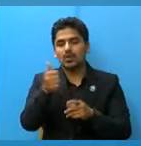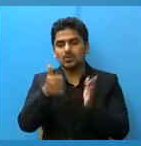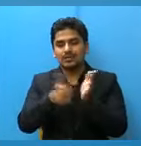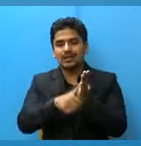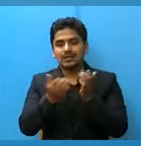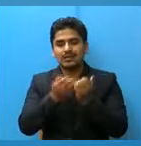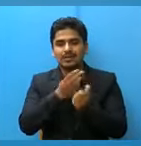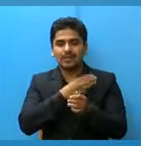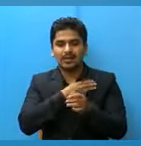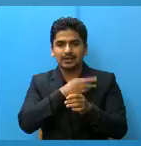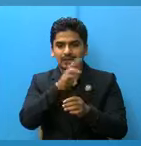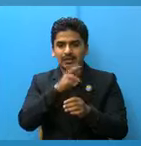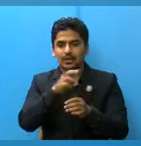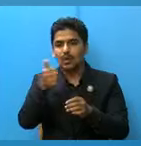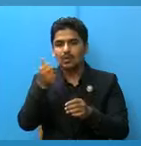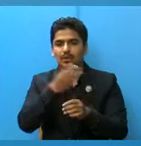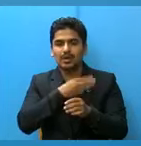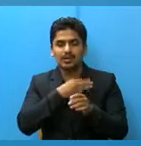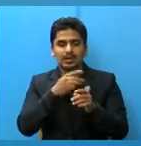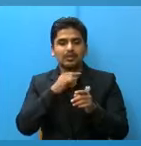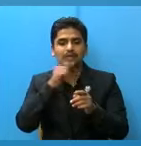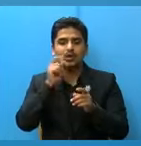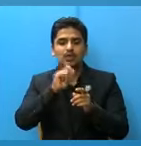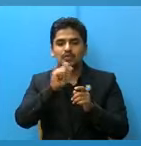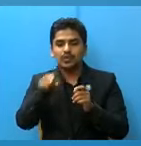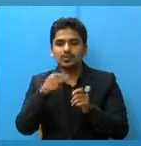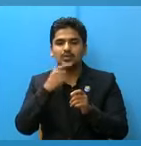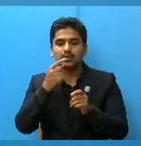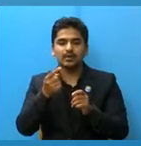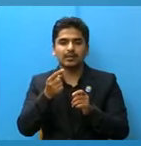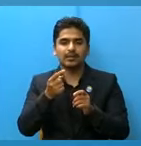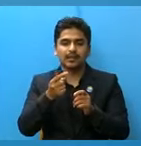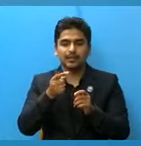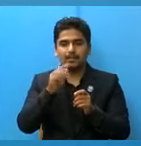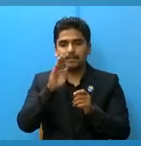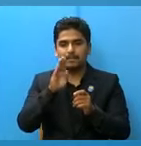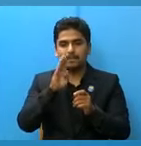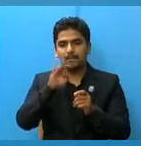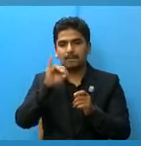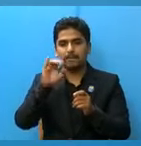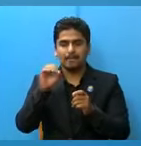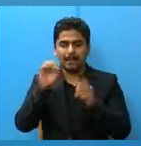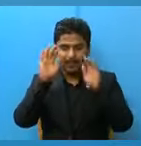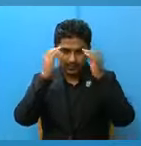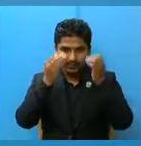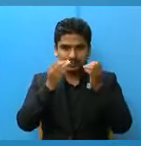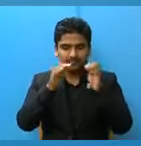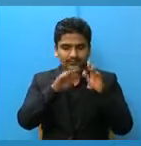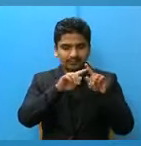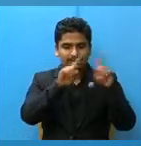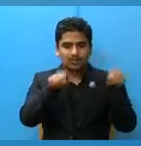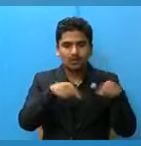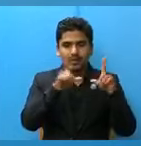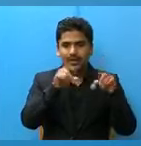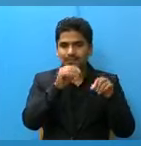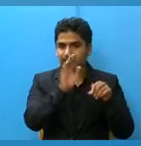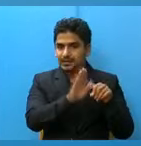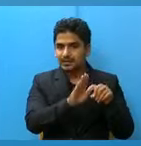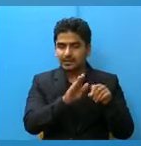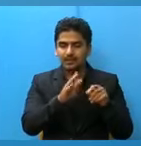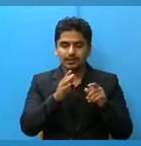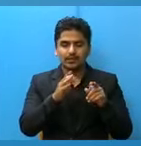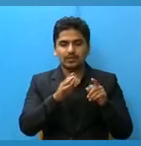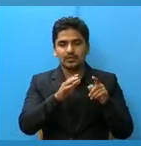वाइरसके पांचा कैस साथ